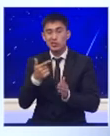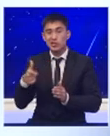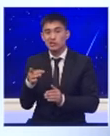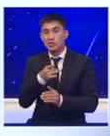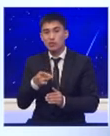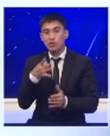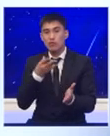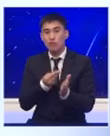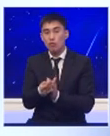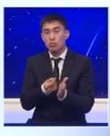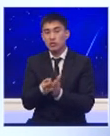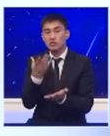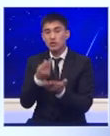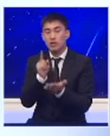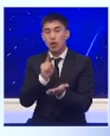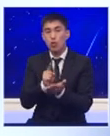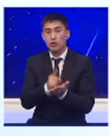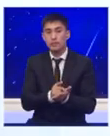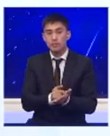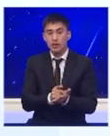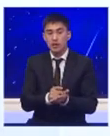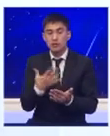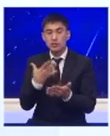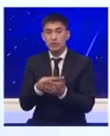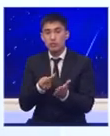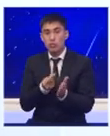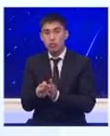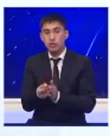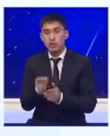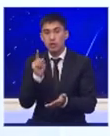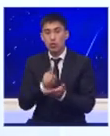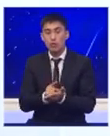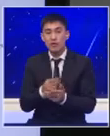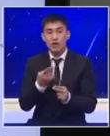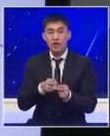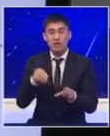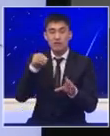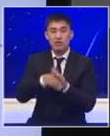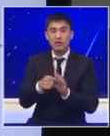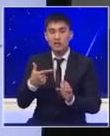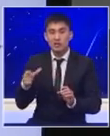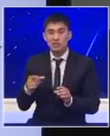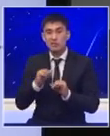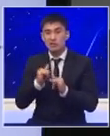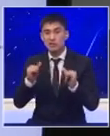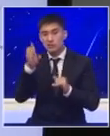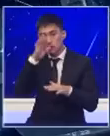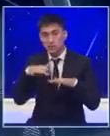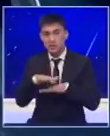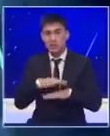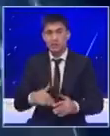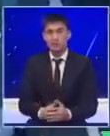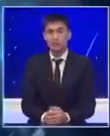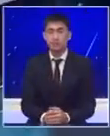региона своевременно производить свои налоговые отчисления ведь своевременная уплата налогов это вклад граждан в развитие нашей страны